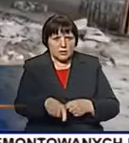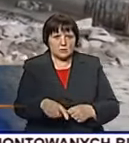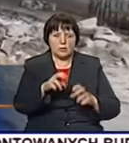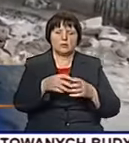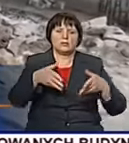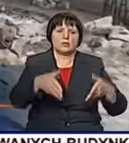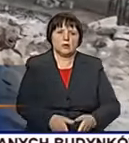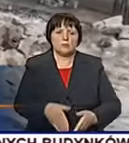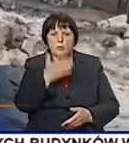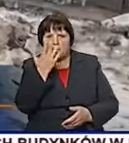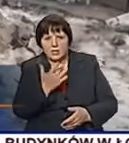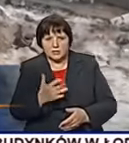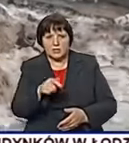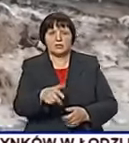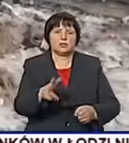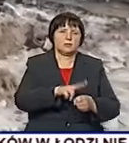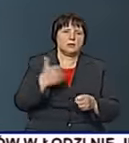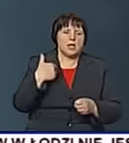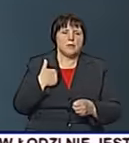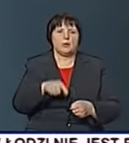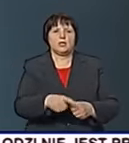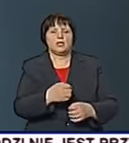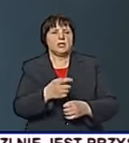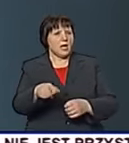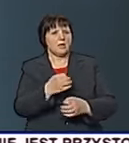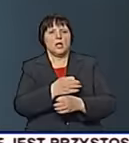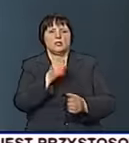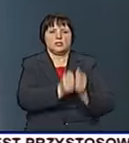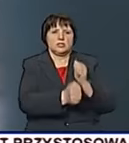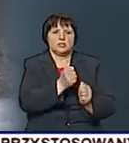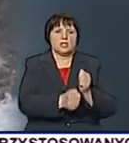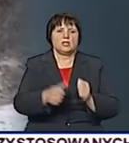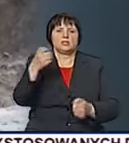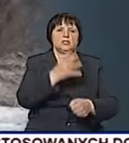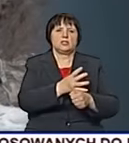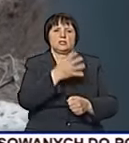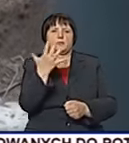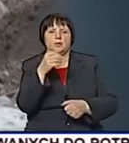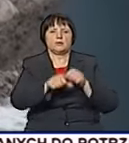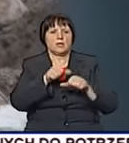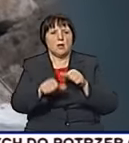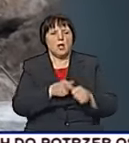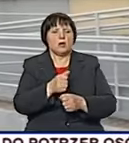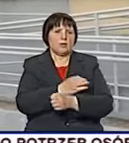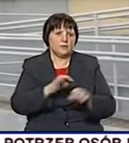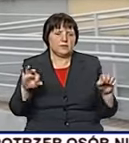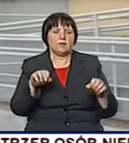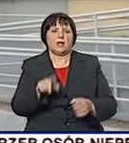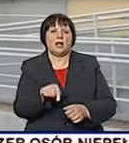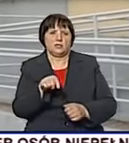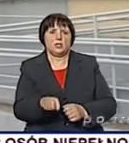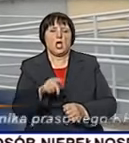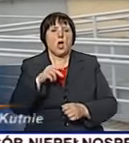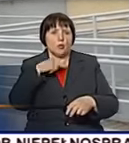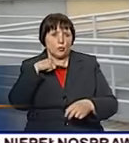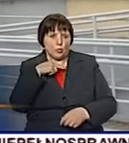grobów żołnierzy radzieckich, którzy brali udział w wyzwalaniu Kutna w styczniu 1945 roku. Policja została